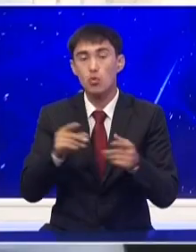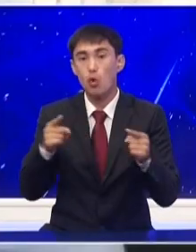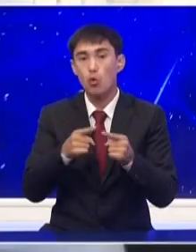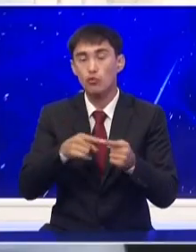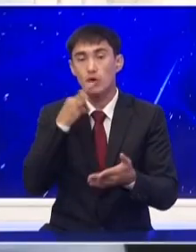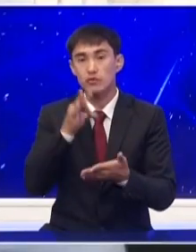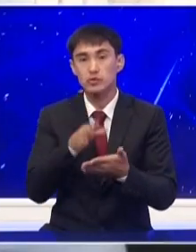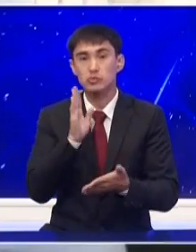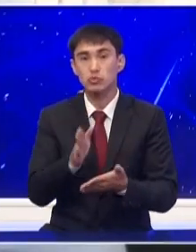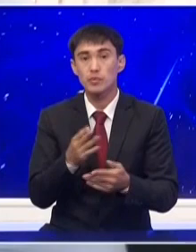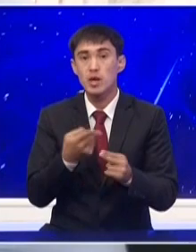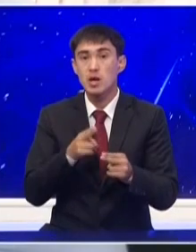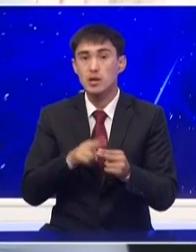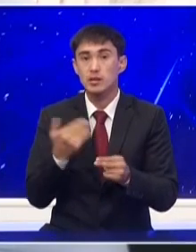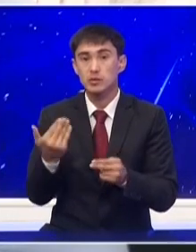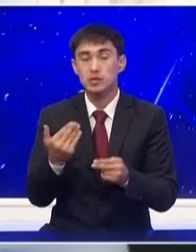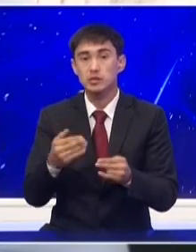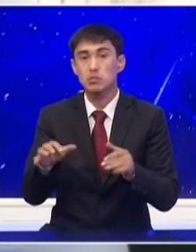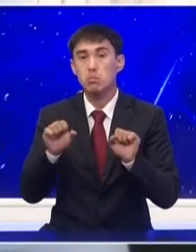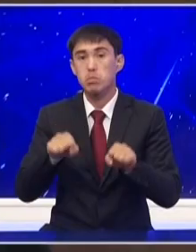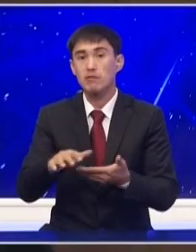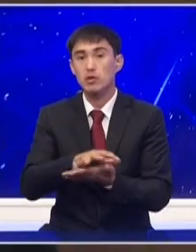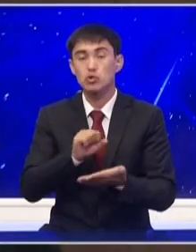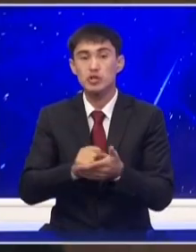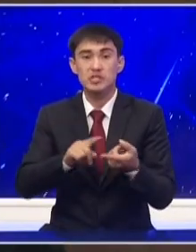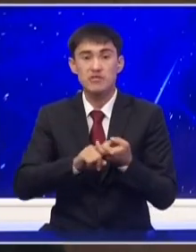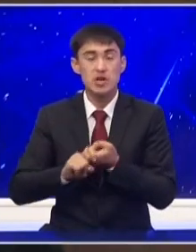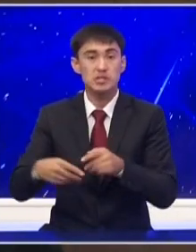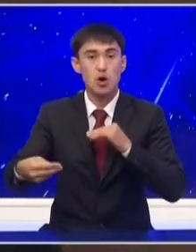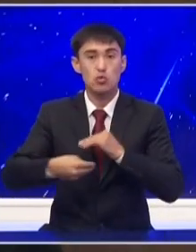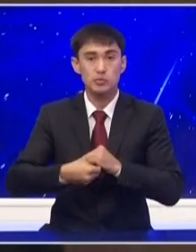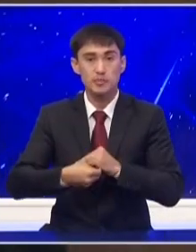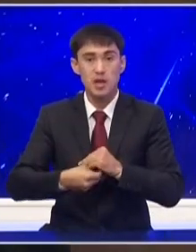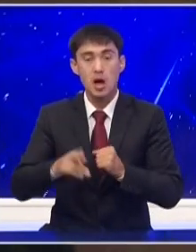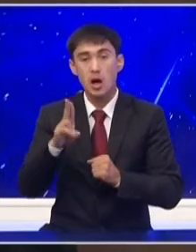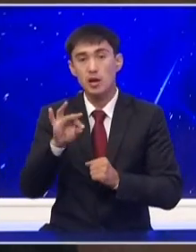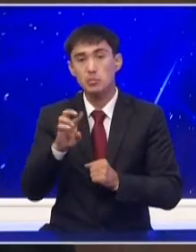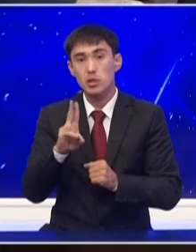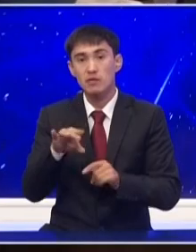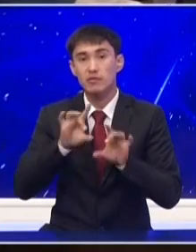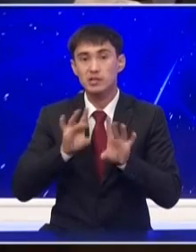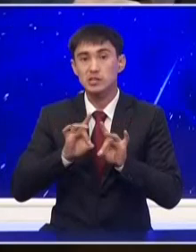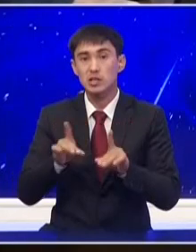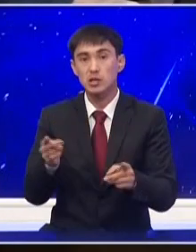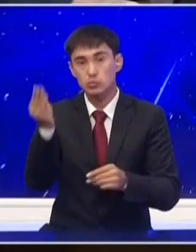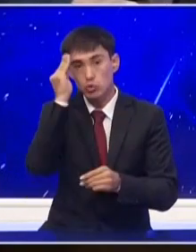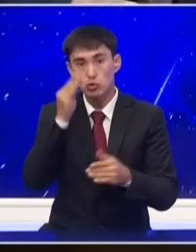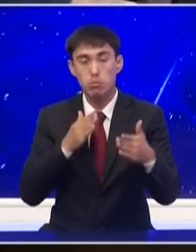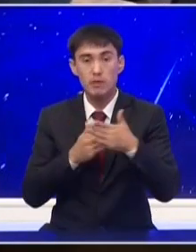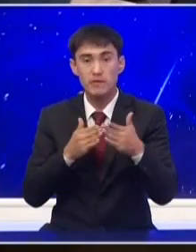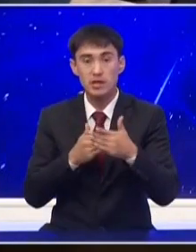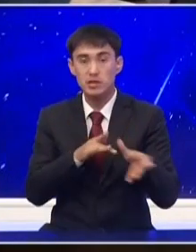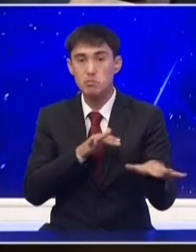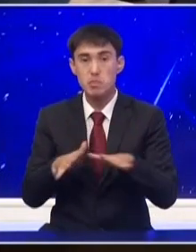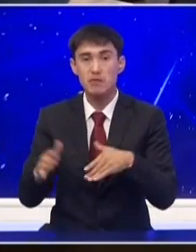и уголовную ответственность. Это касается правонарушений, связанных с коррупцией. Кайрат Пилалов рассказал о способах профилактики